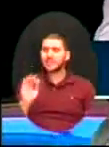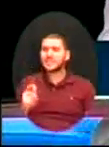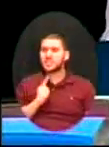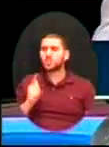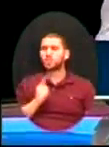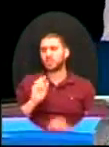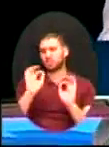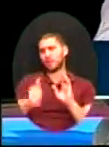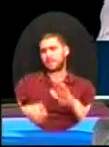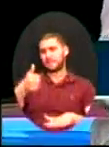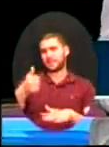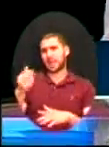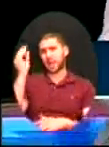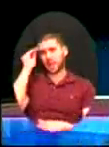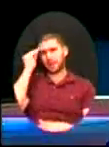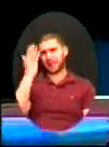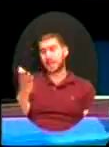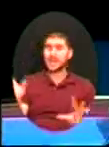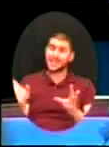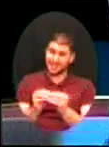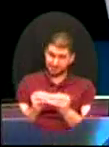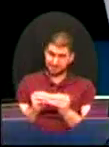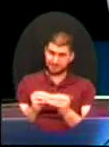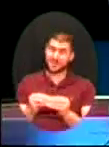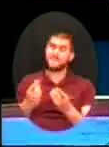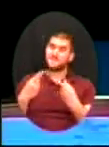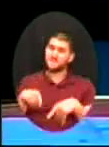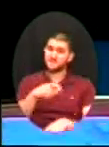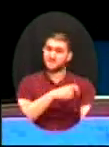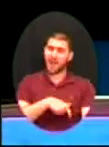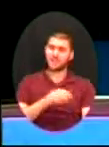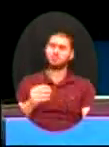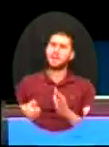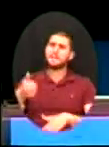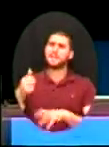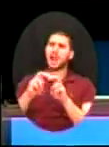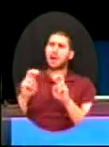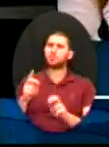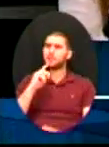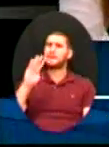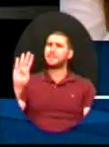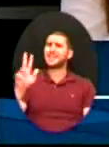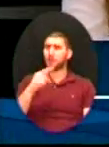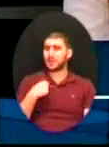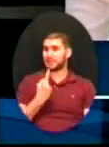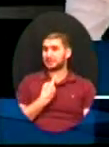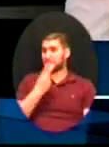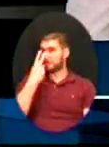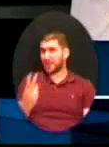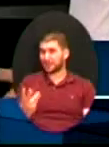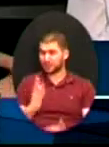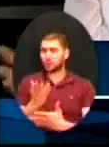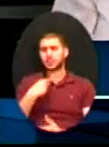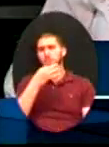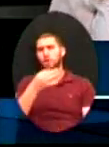אישית פה של מנהל המכינה, ביחד אגב עם הוועד המנהל של העמותה של בני ציון, שאני אישית גם ביקרתי שם. רגע, אני רוצה